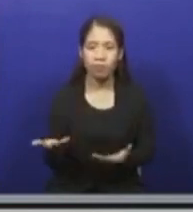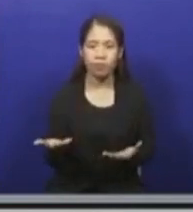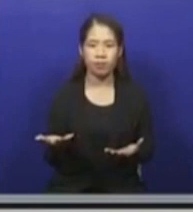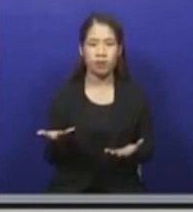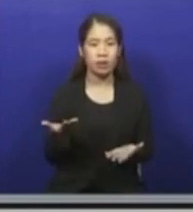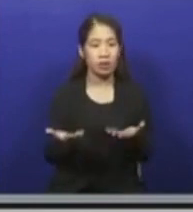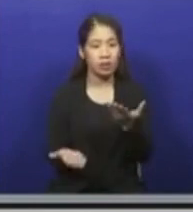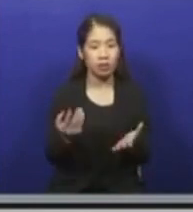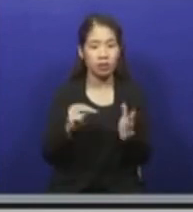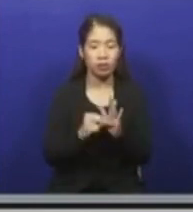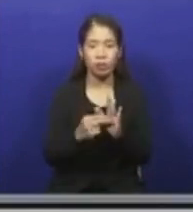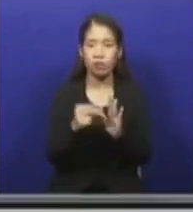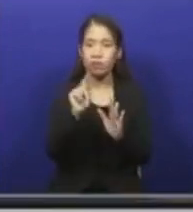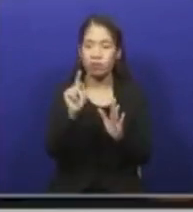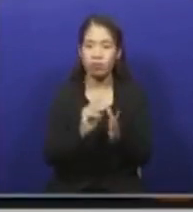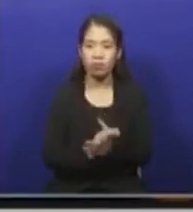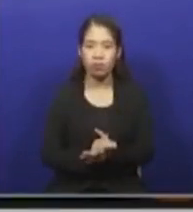หรือมันอาจจะหมายความว่าอย่างนี้ครับ